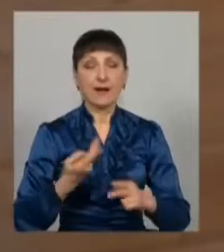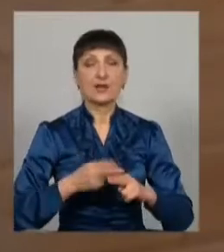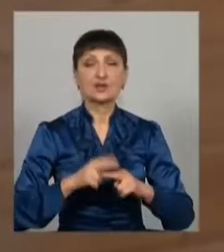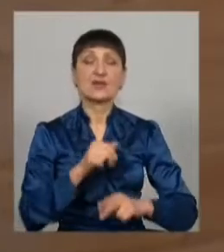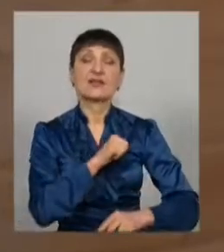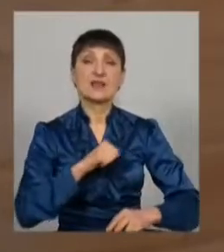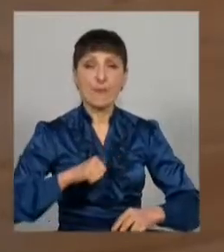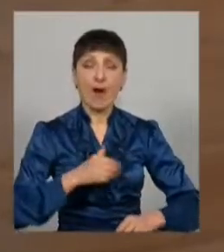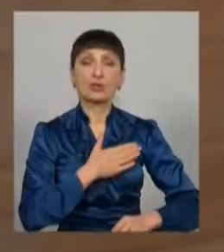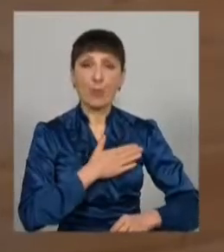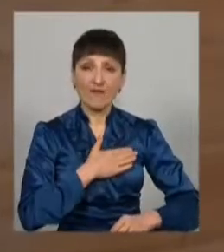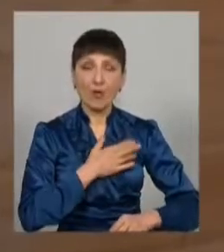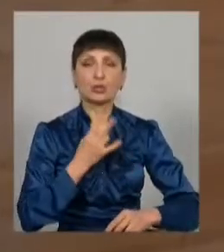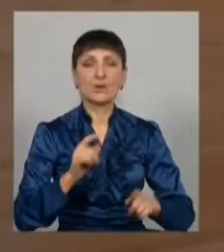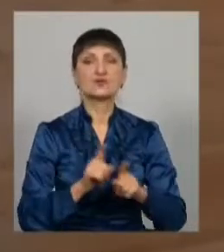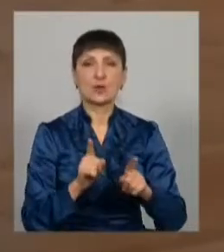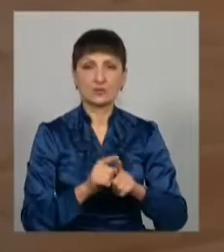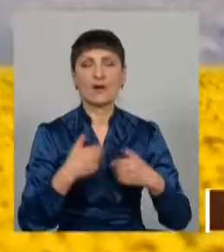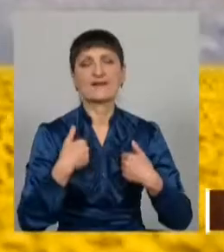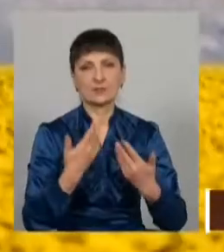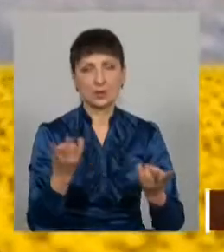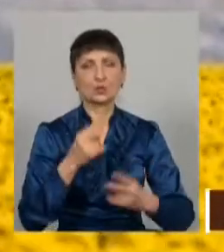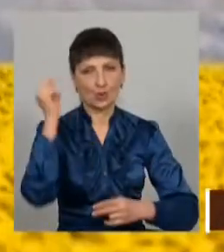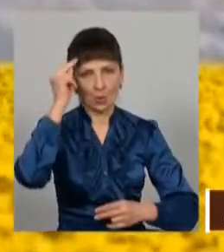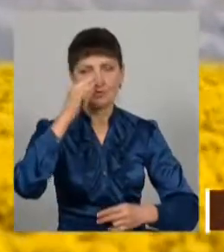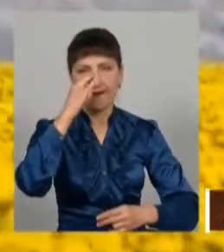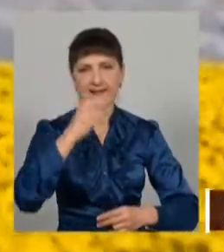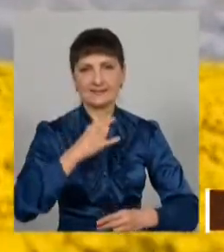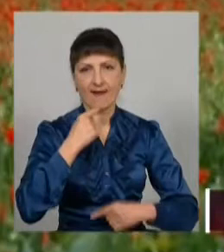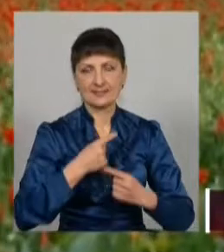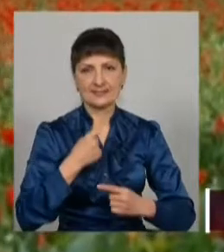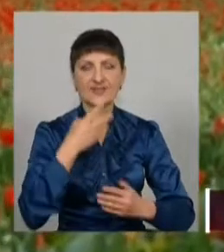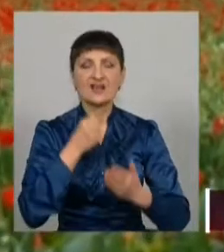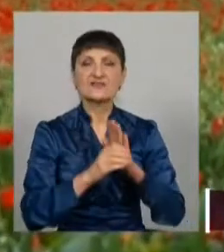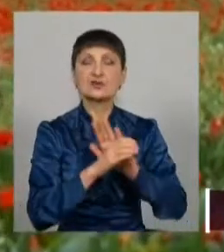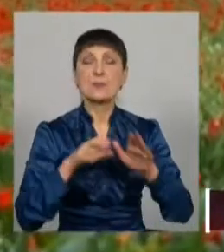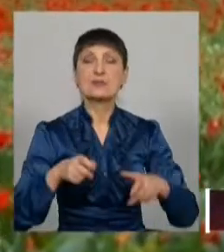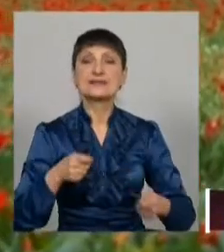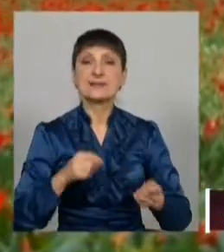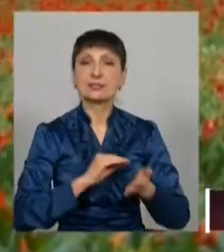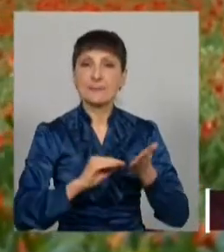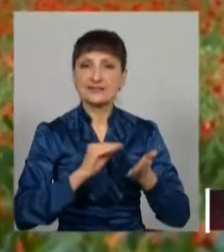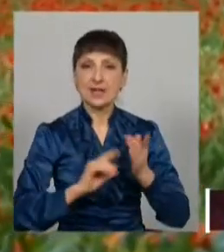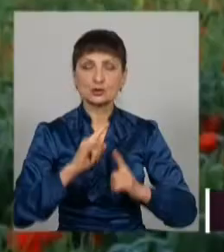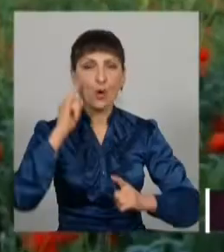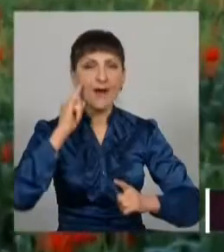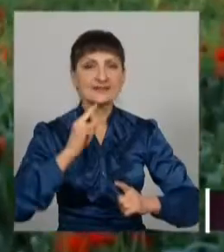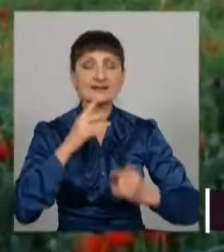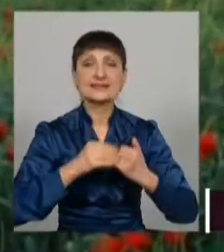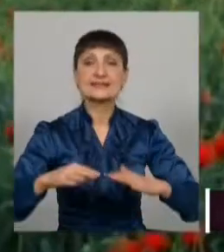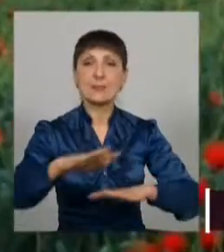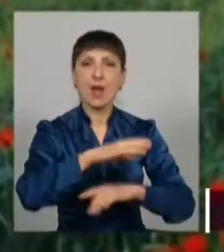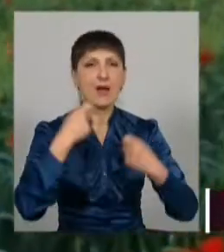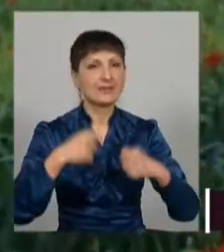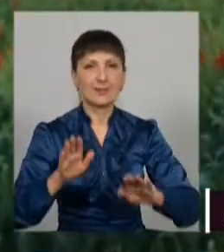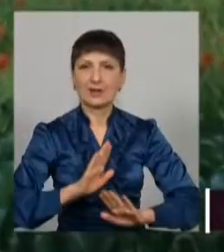выбор, но тем не менее, это как рекомендация звучит. В своей статье президент написал о том, что казахская земля не продается